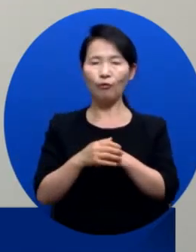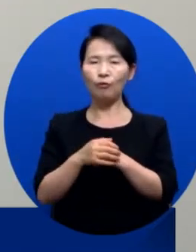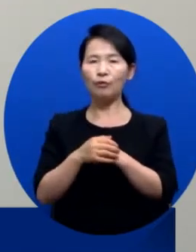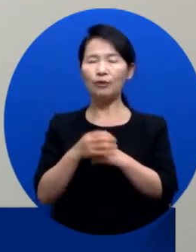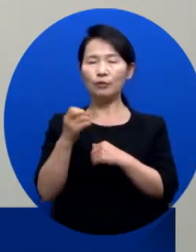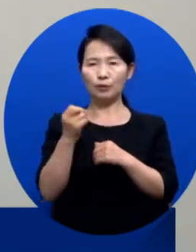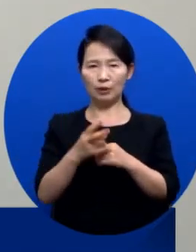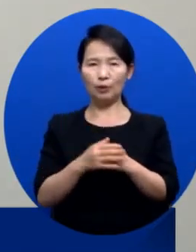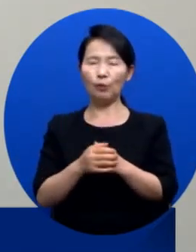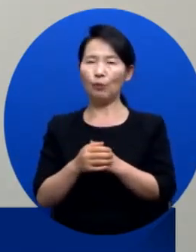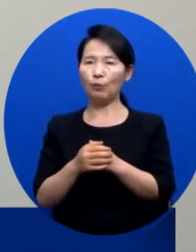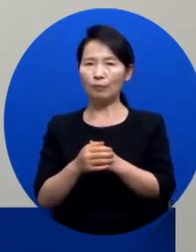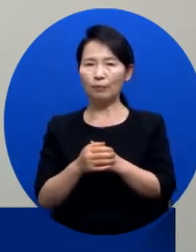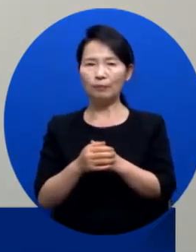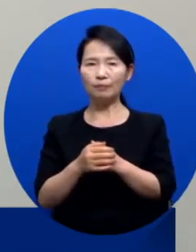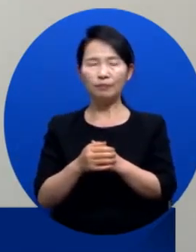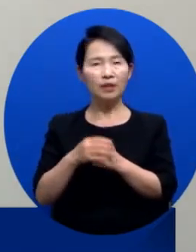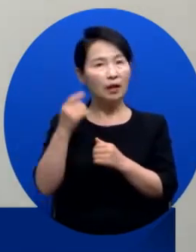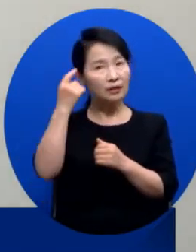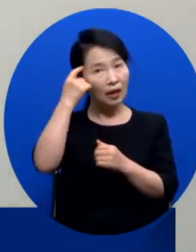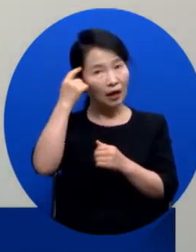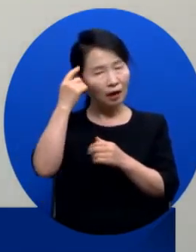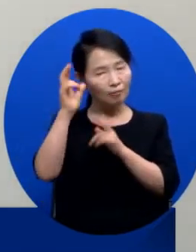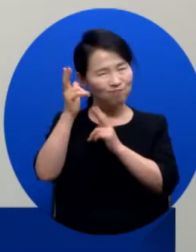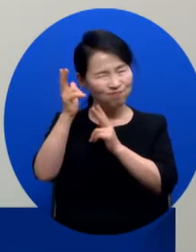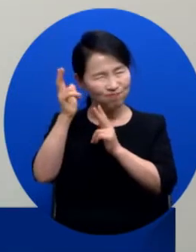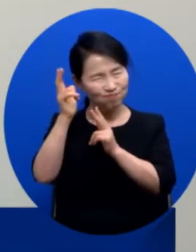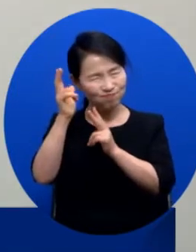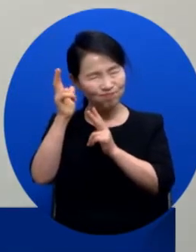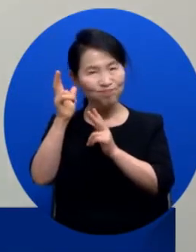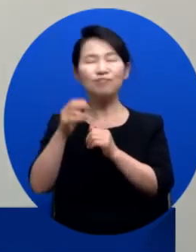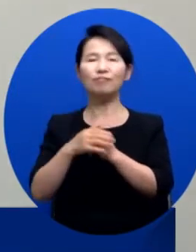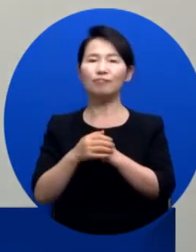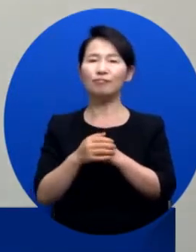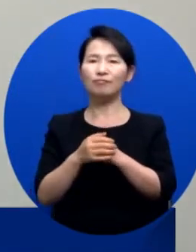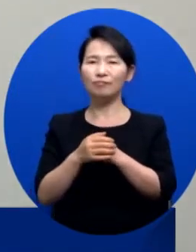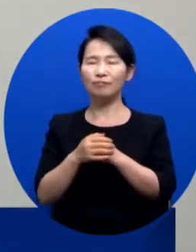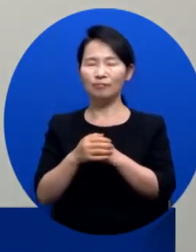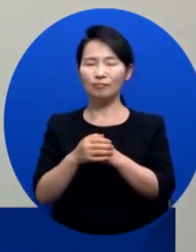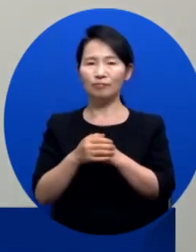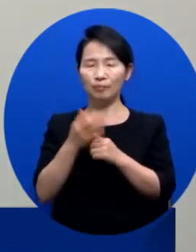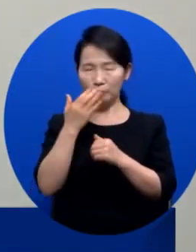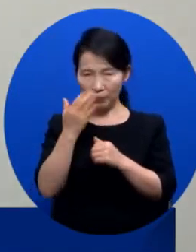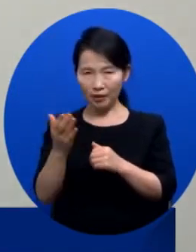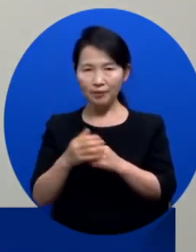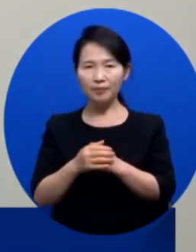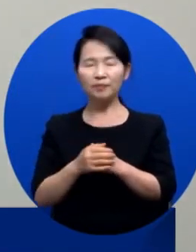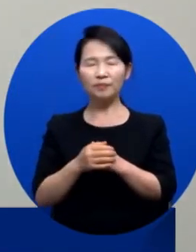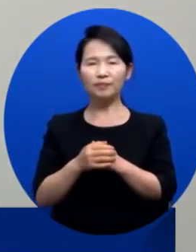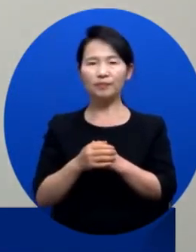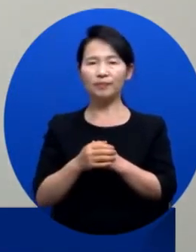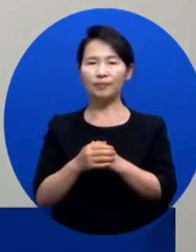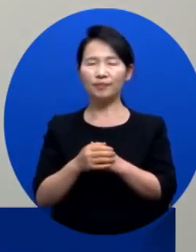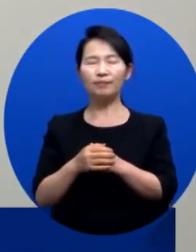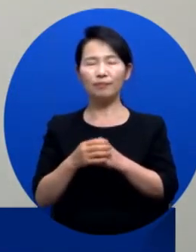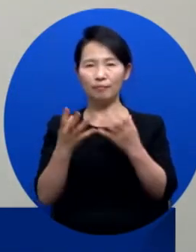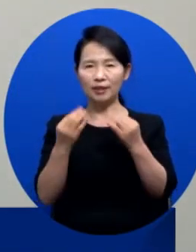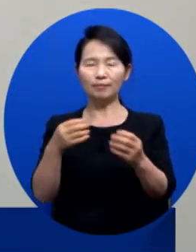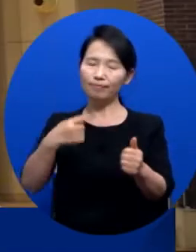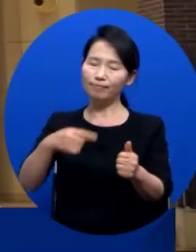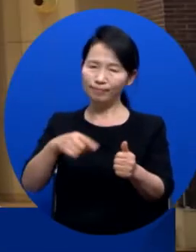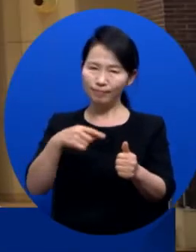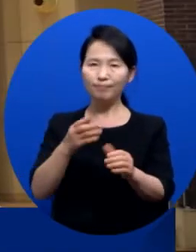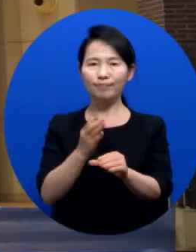그리고 생각의 발상의 전환을 가질 수 있는 이제 그런 쪽으로만이 지금 우리가 하고